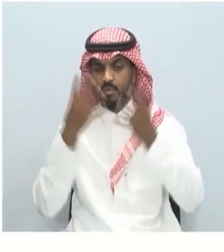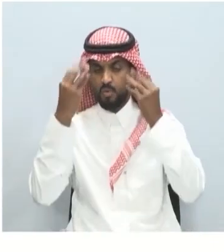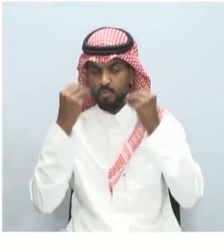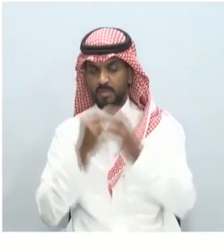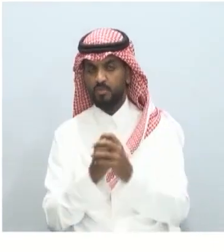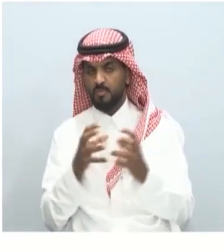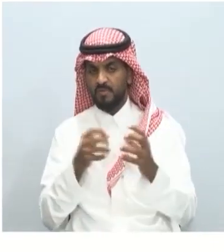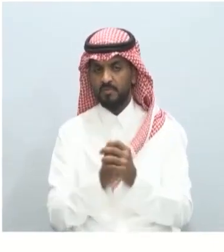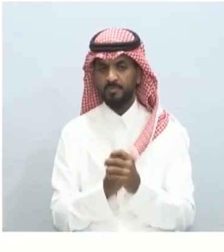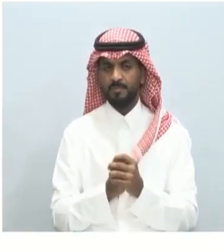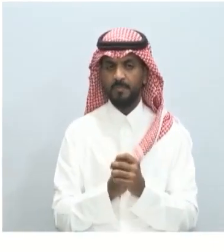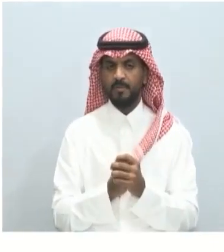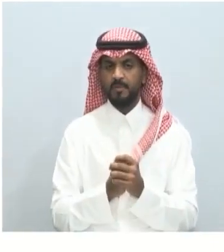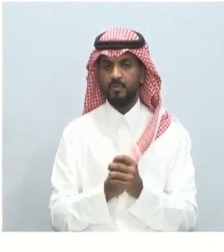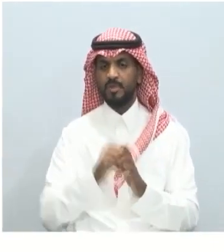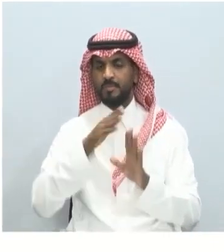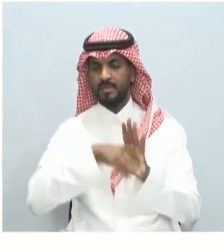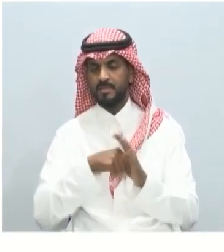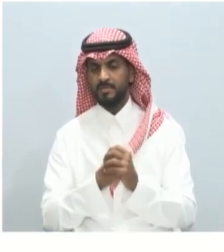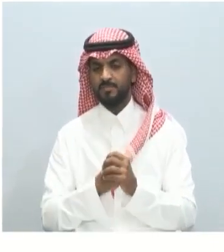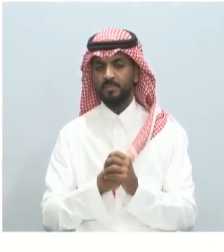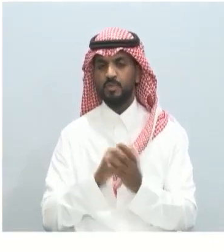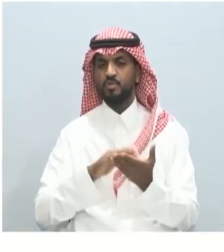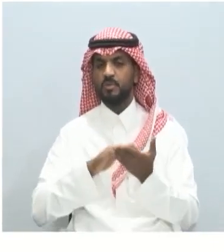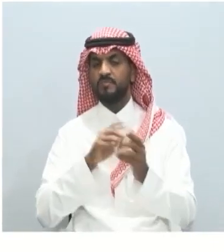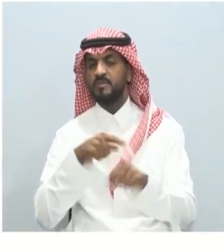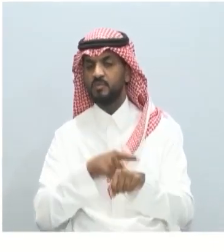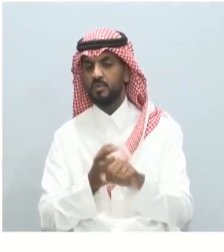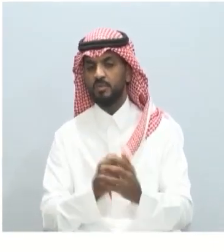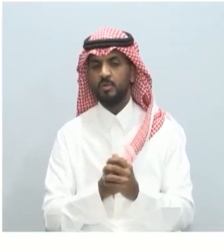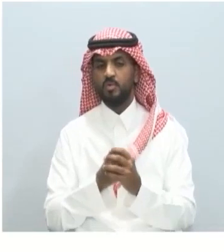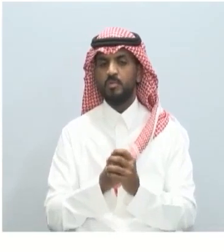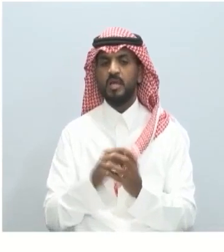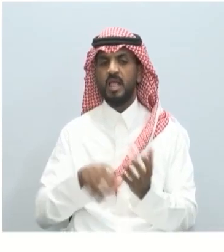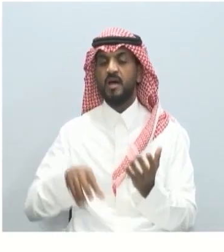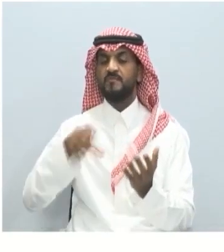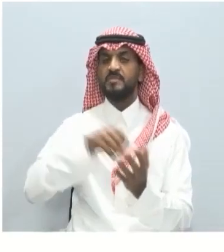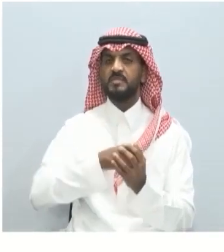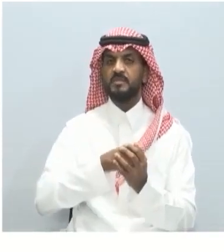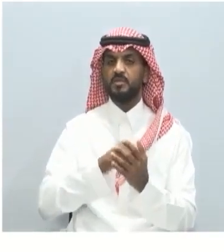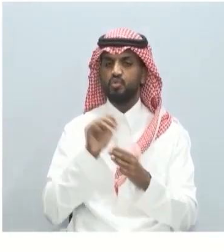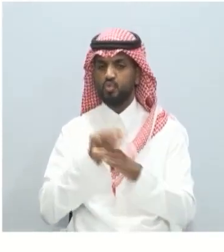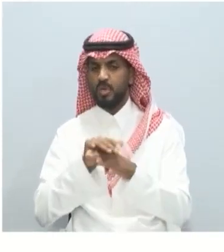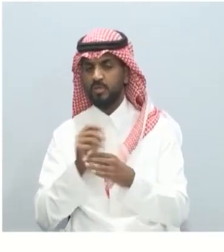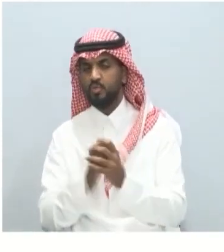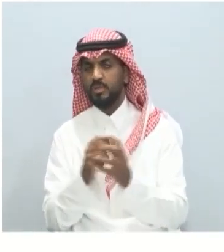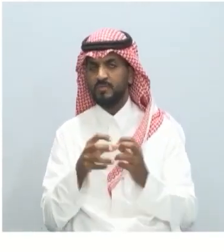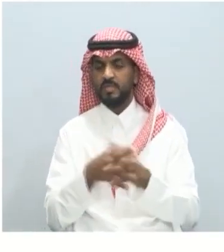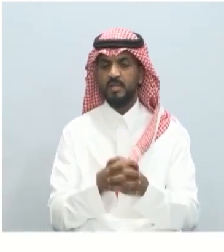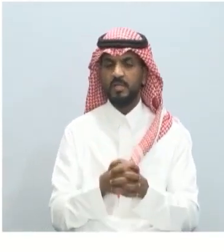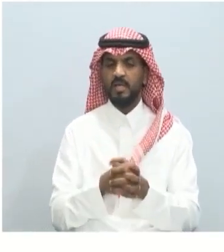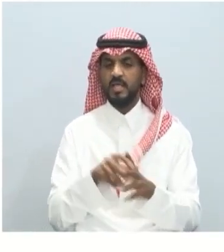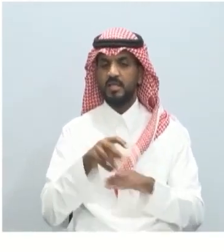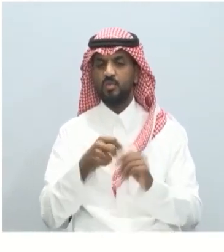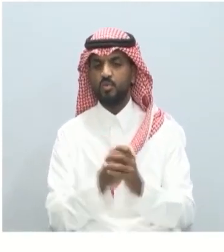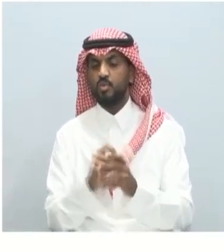والمفاهيم والتفصيلات التي يعنى بها النص ويقدمها وفي نفس الوقت تقوم على القفز عن الشروحات والتفصيلات الثانويه